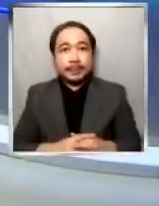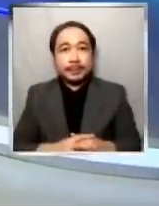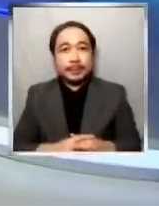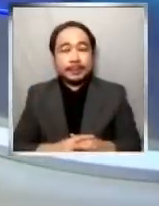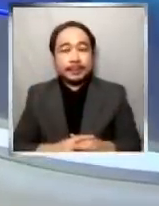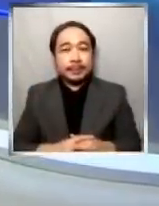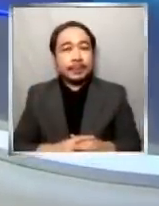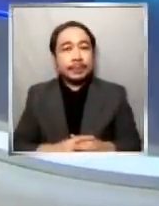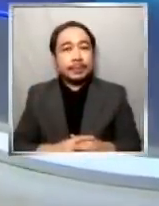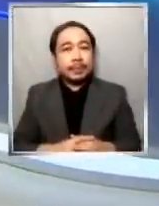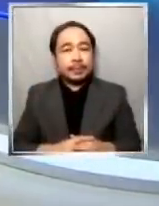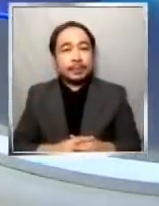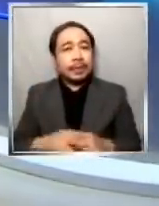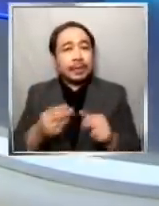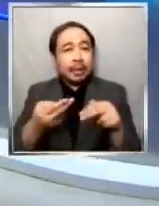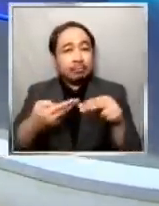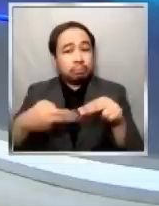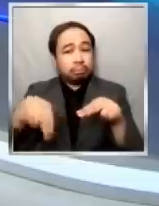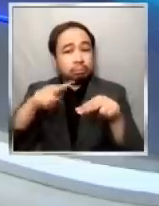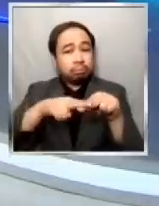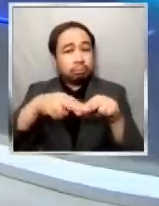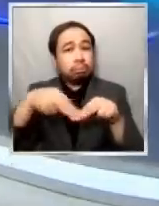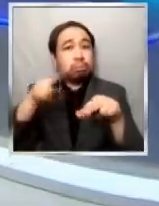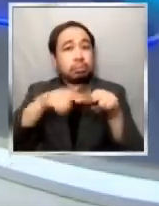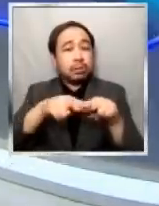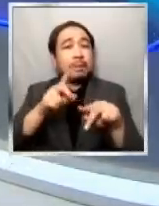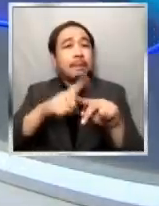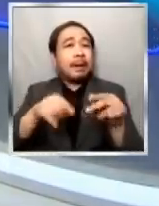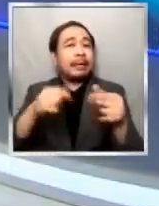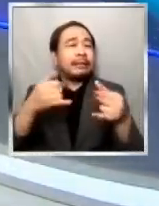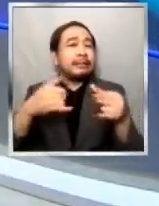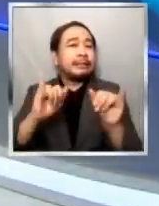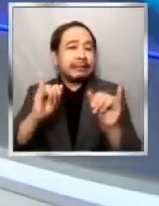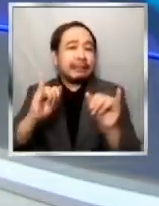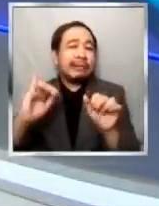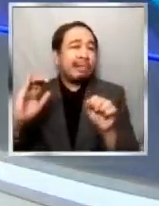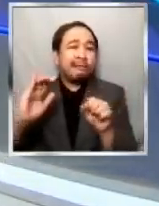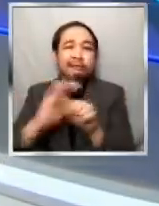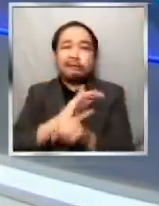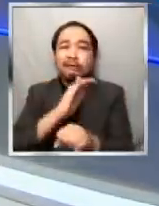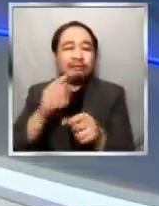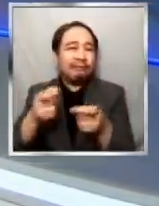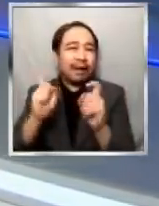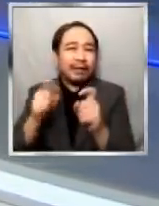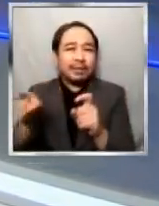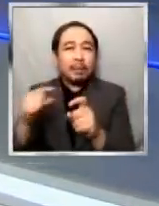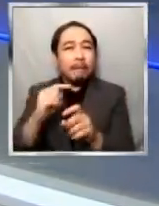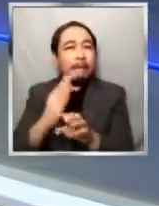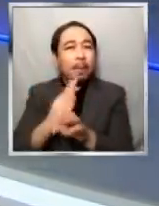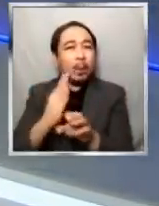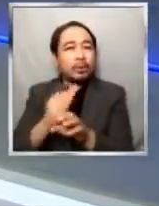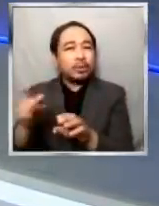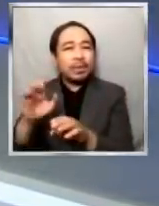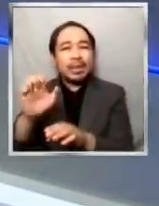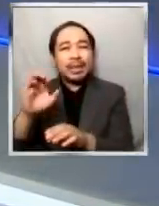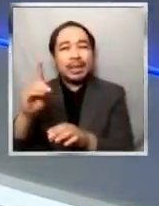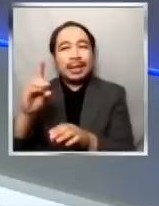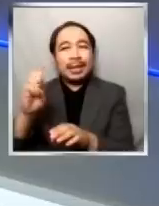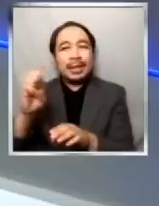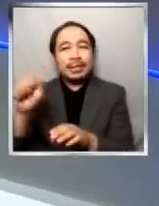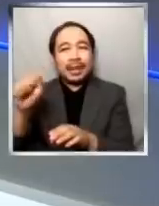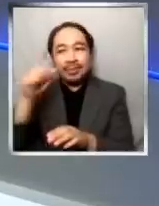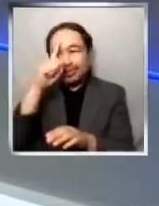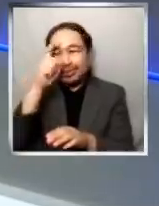Dinagdaga na pero mabilis pa rin mapuno ang mga buo sa EDSA Carousel kasi po ay tigil operasyon ang MRT para sa